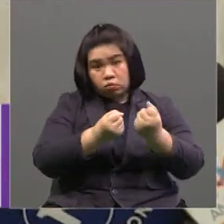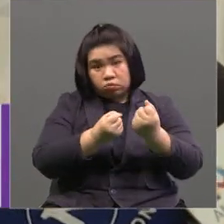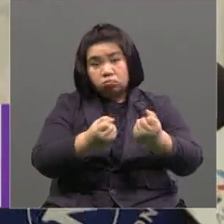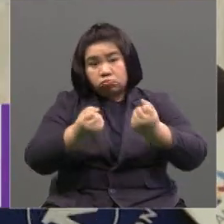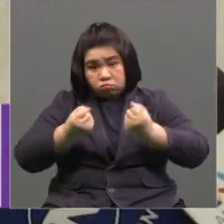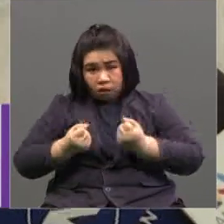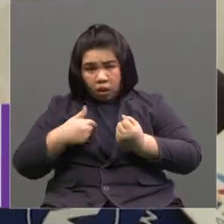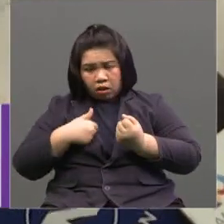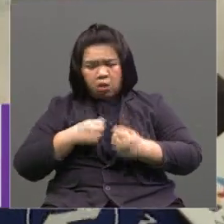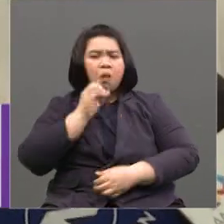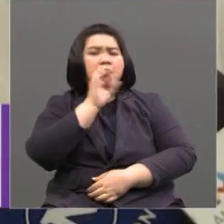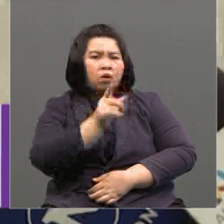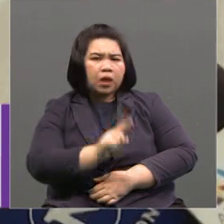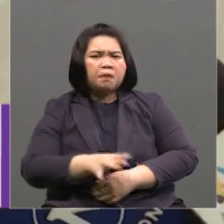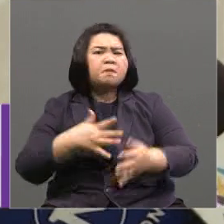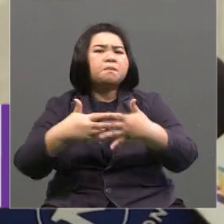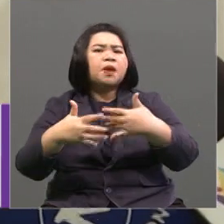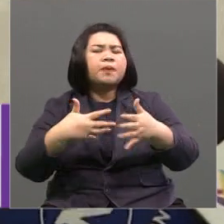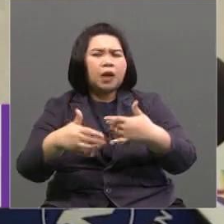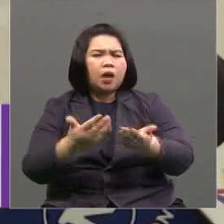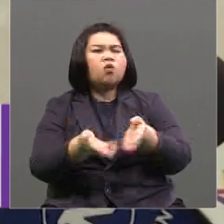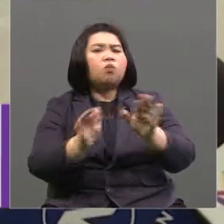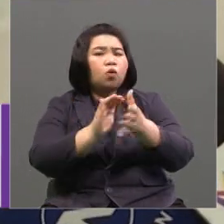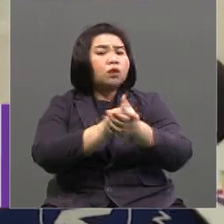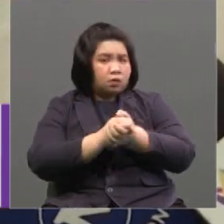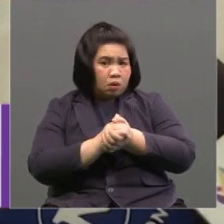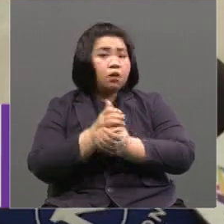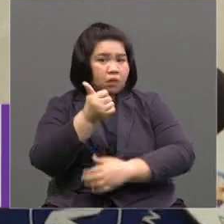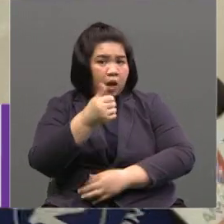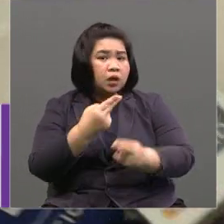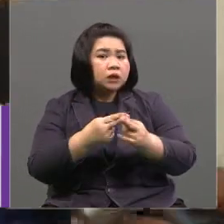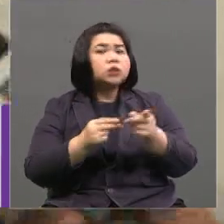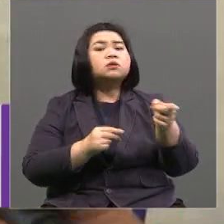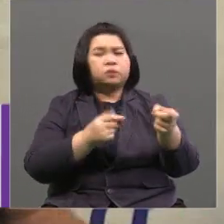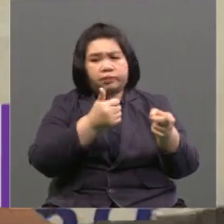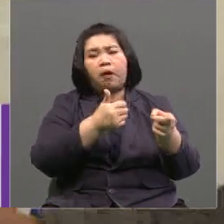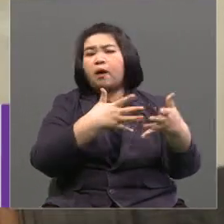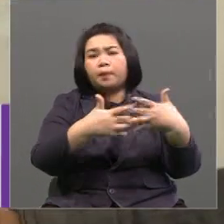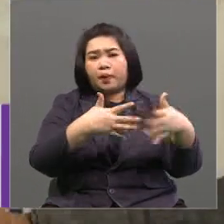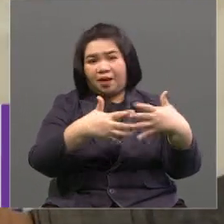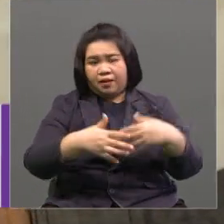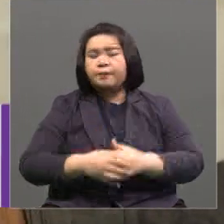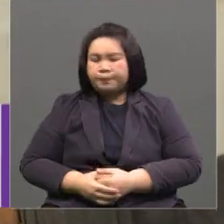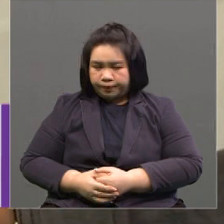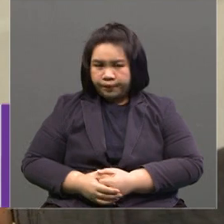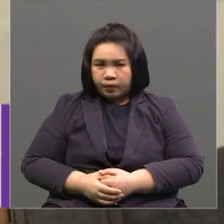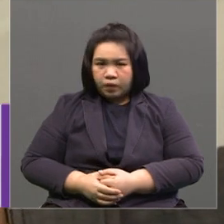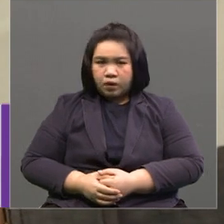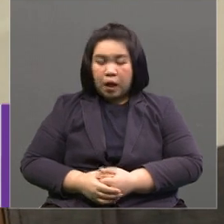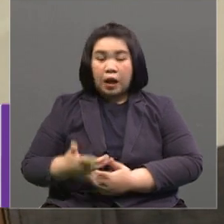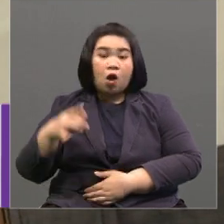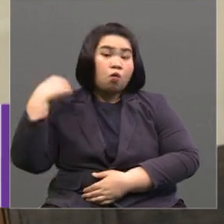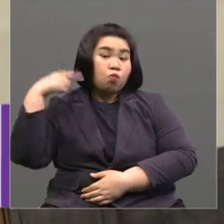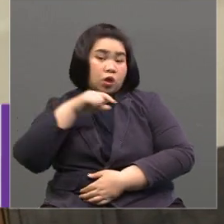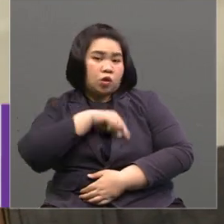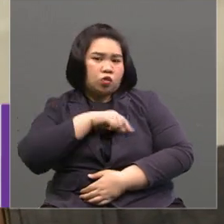ยบอกว่าไม่เป็นไรหรอกเดี๋ยวก็จะเป็นครอบครัวเดียวกันแล้วใช้ชื่อของเธอก็ได้นี่ทั้งนี้ผู้ต้องหาเขาจะใช้เวล